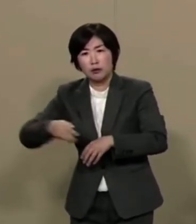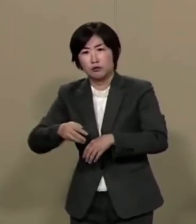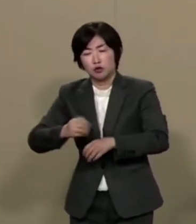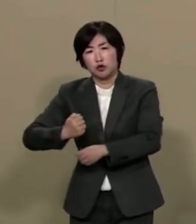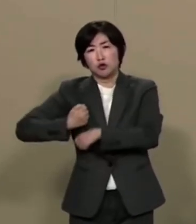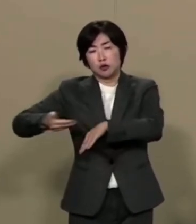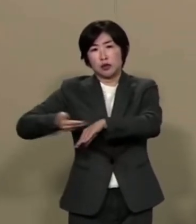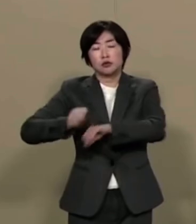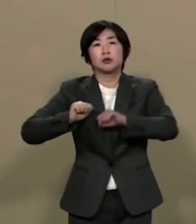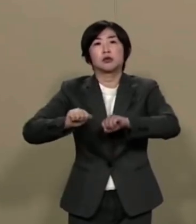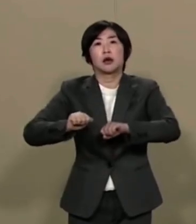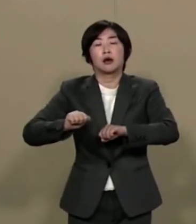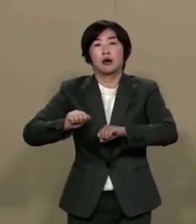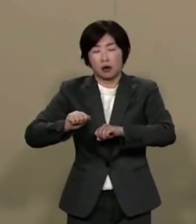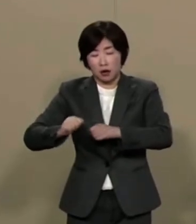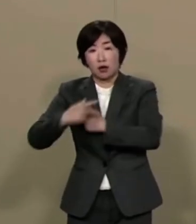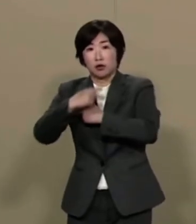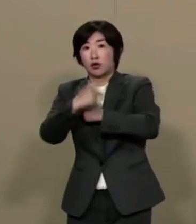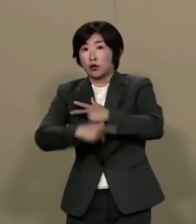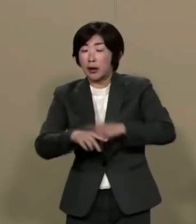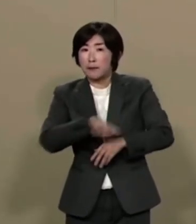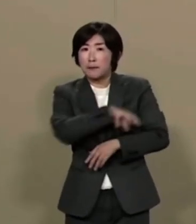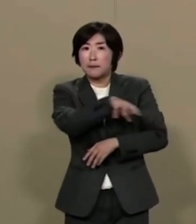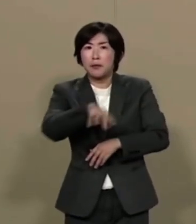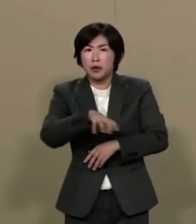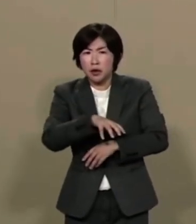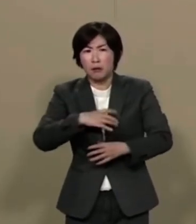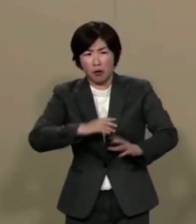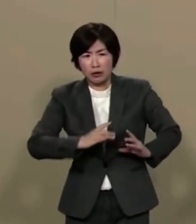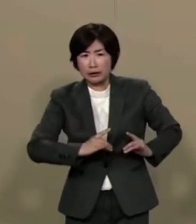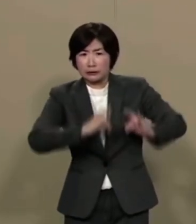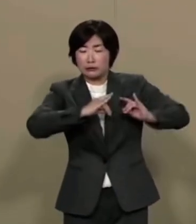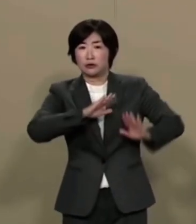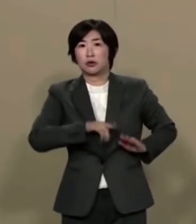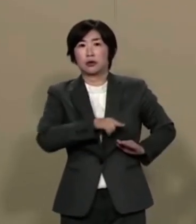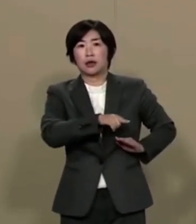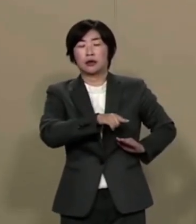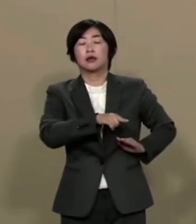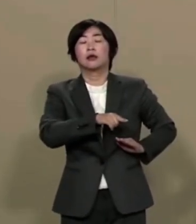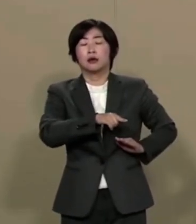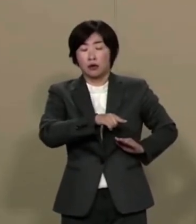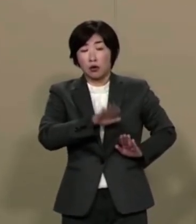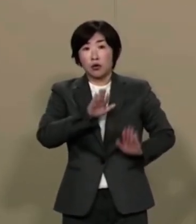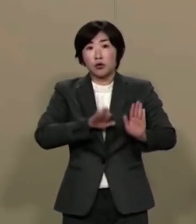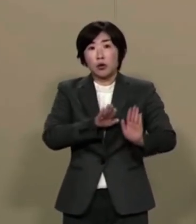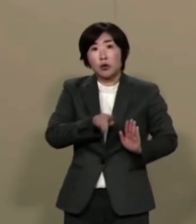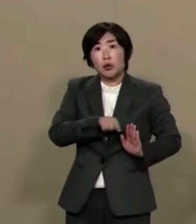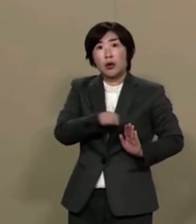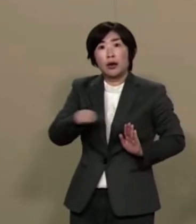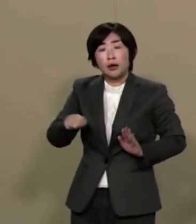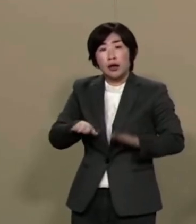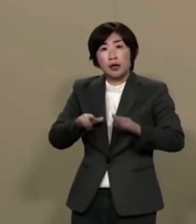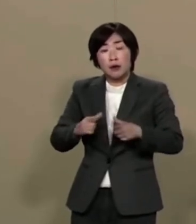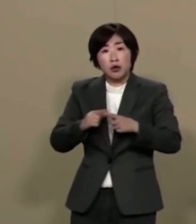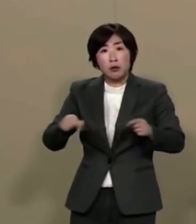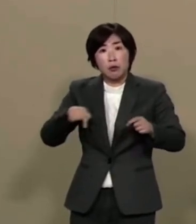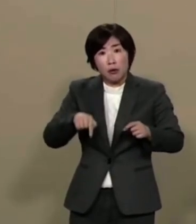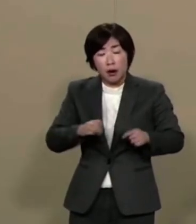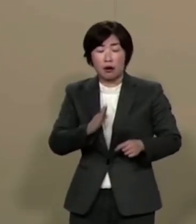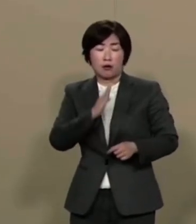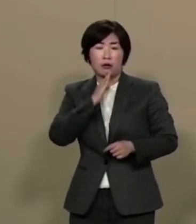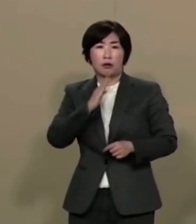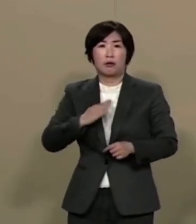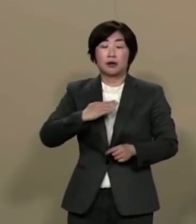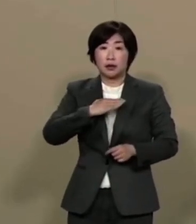ましたそして朝鮮半島でも大変緊張が高まってますこういう状況の中で今の日本は本当に